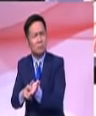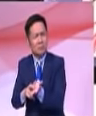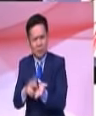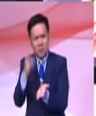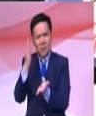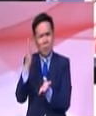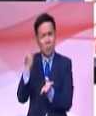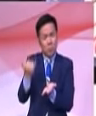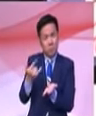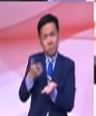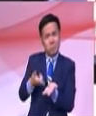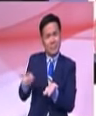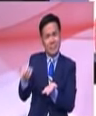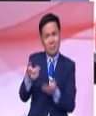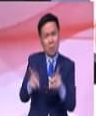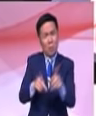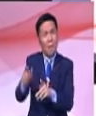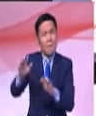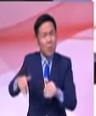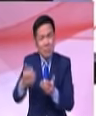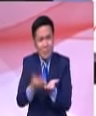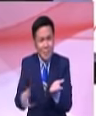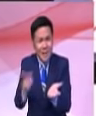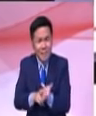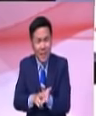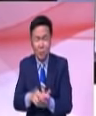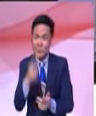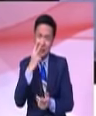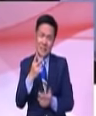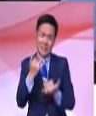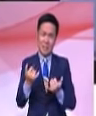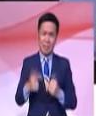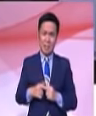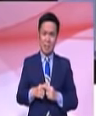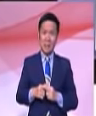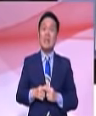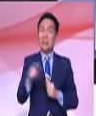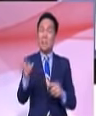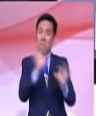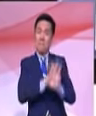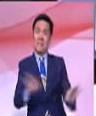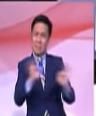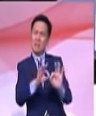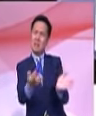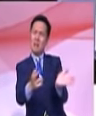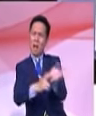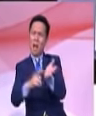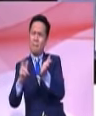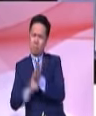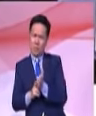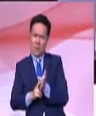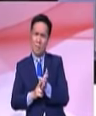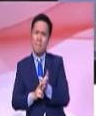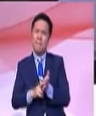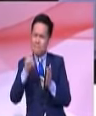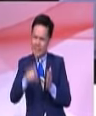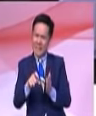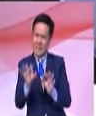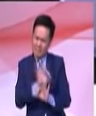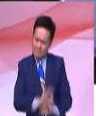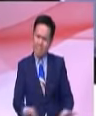menerima vaksin. Jadi dalam perkara ini kita perlu lihat bahawa kepentingan untuk kita mendaftar, utamanya dari persediaan kita untuk